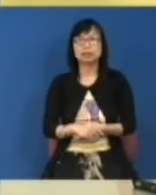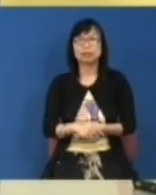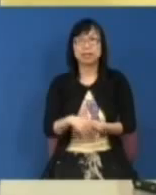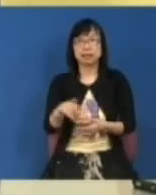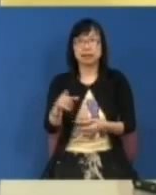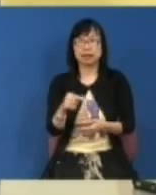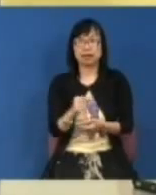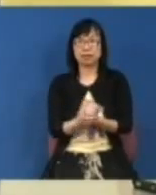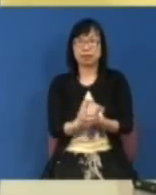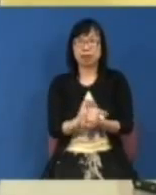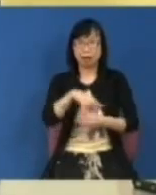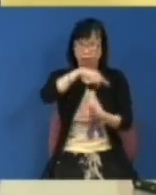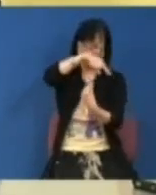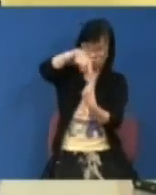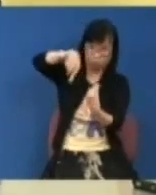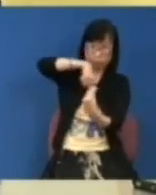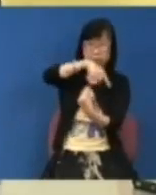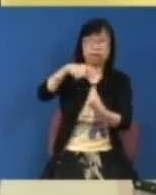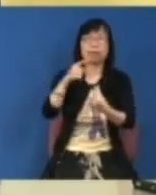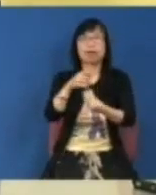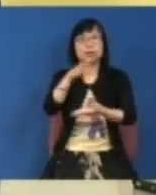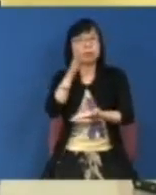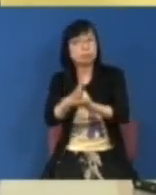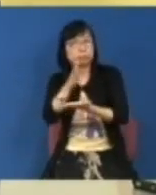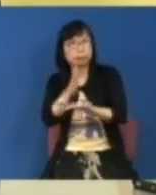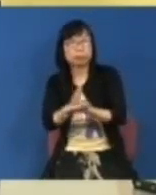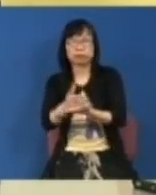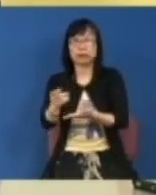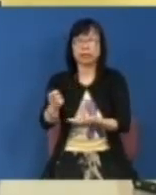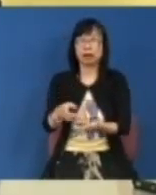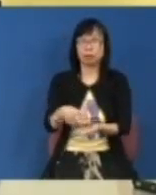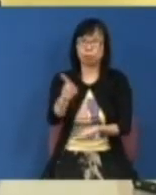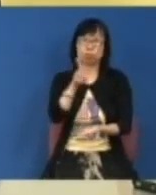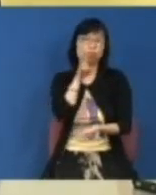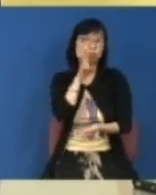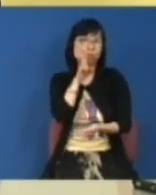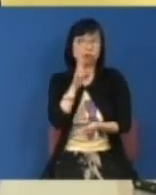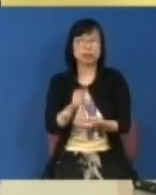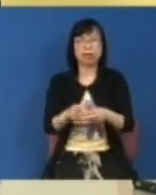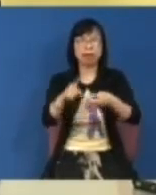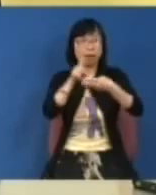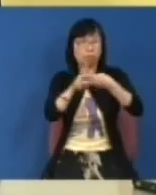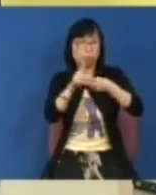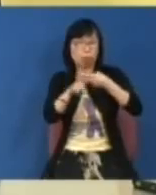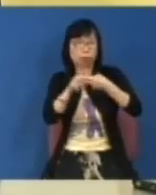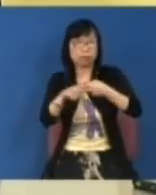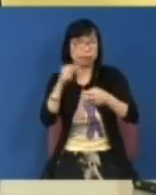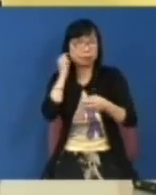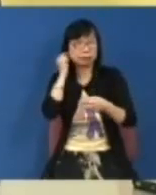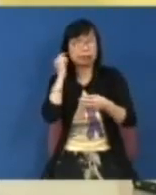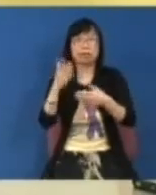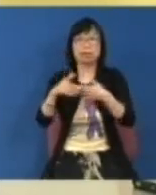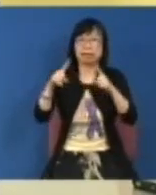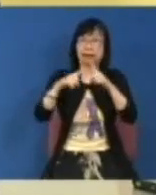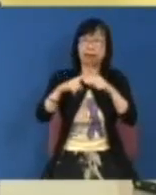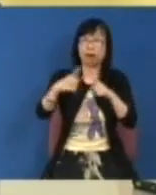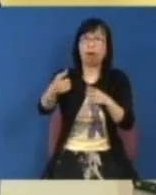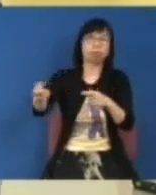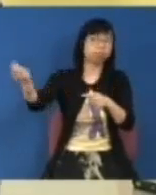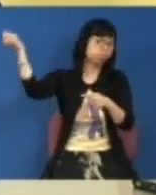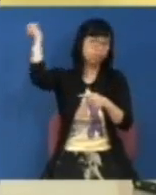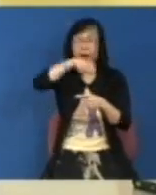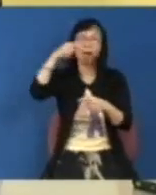歷史環境底下有不同的詮釋。譬如很簡單，土耳其人呢就喜歡這樣兜東西撲下去，就